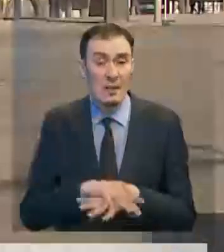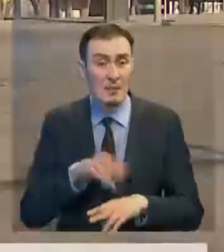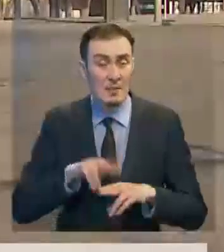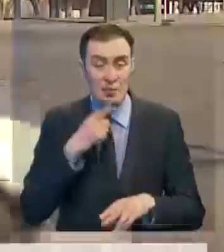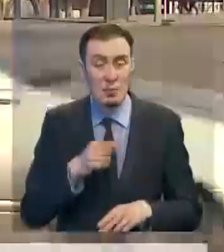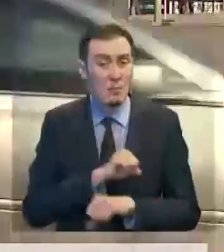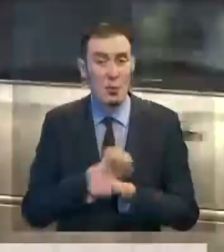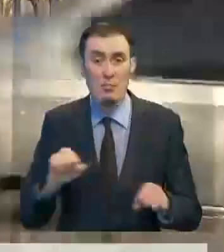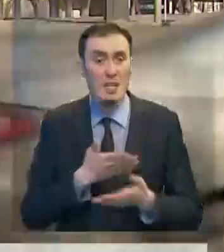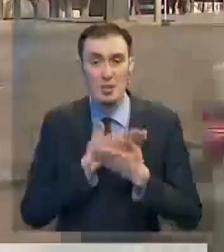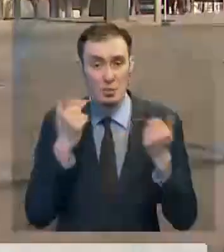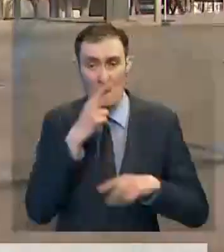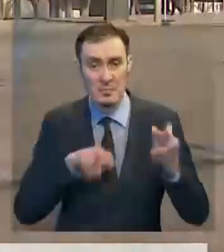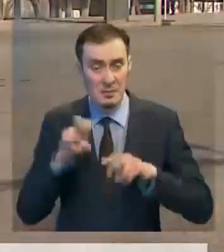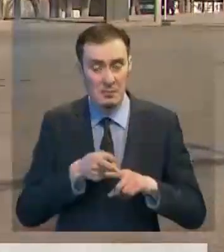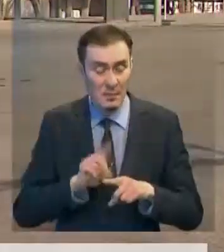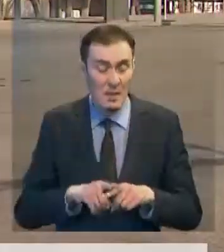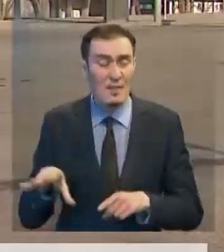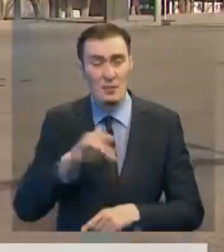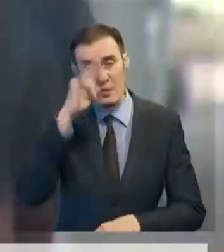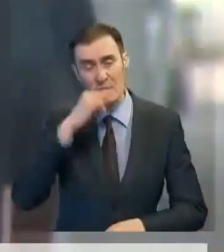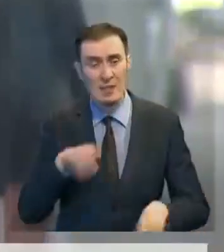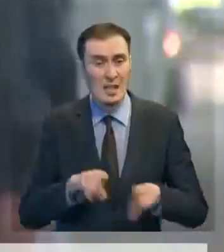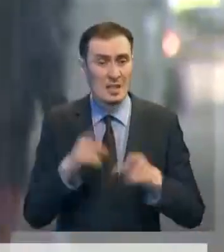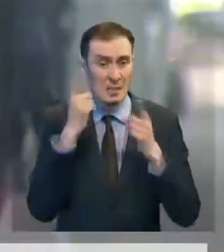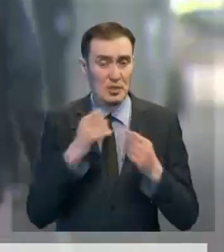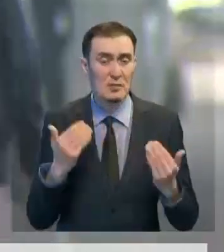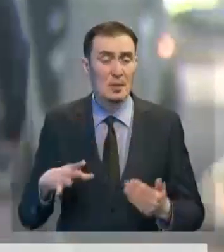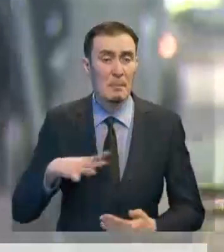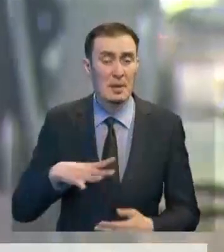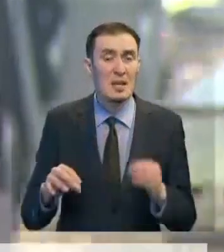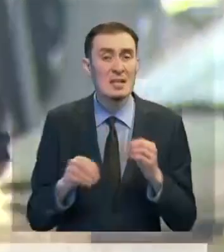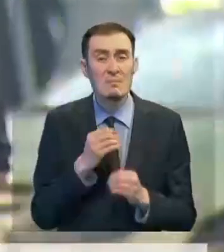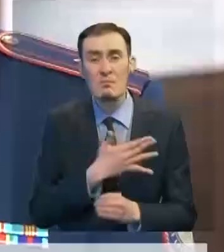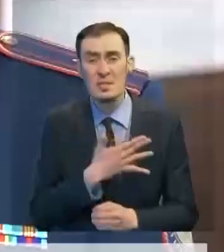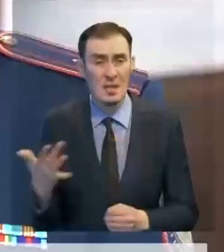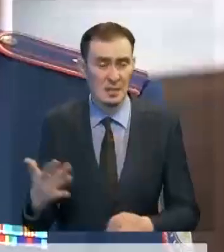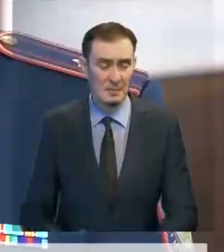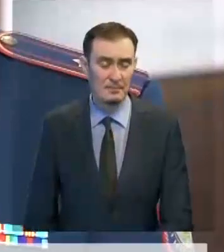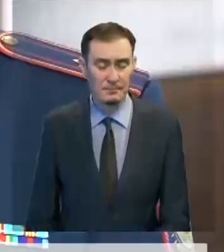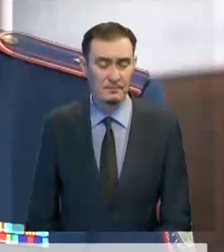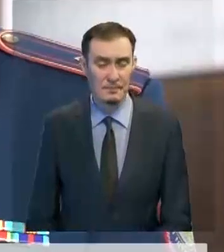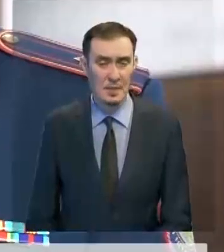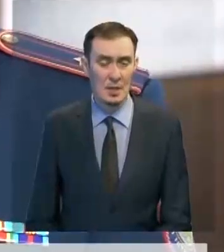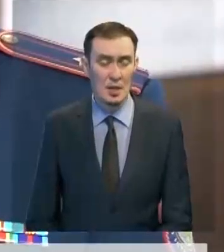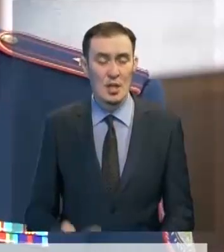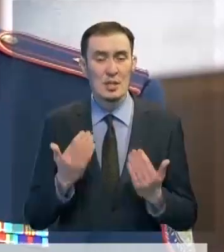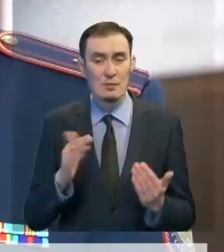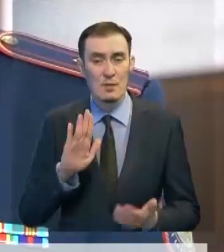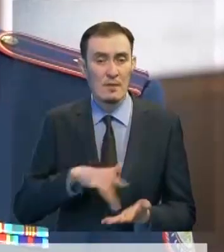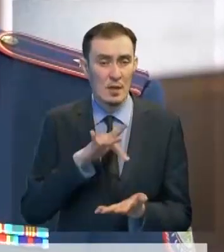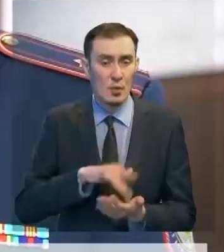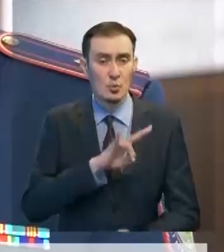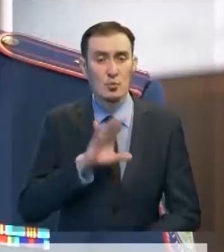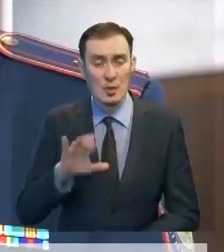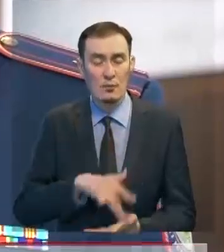не подтвердился всего по казахстану подобных сообщений сегодня было десятки сегодня в городах но